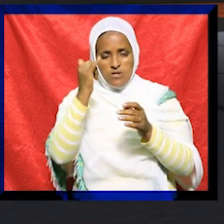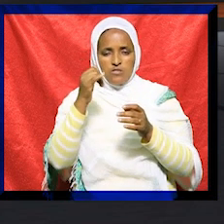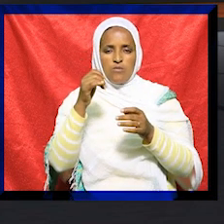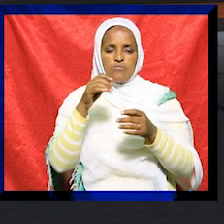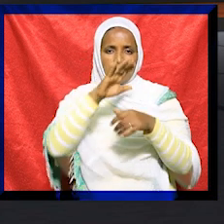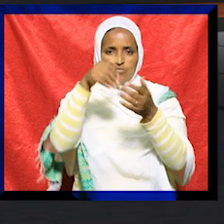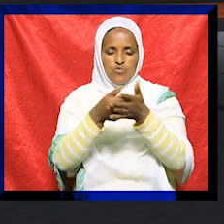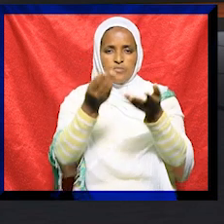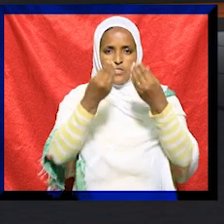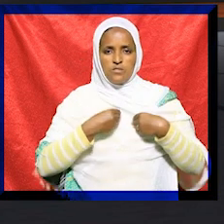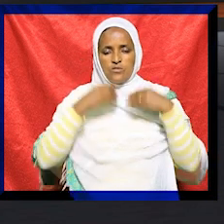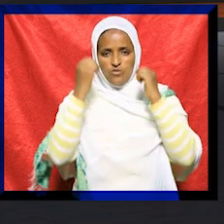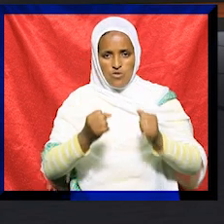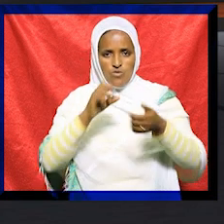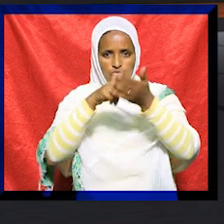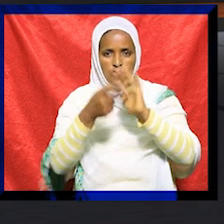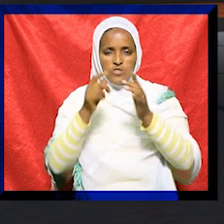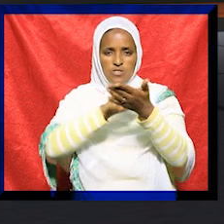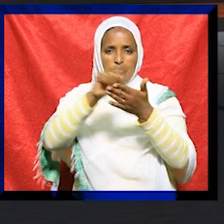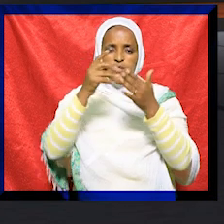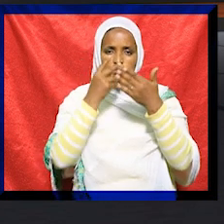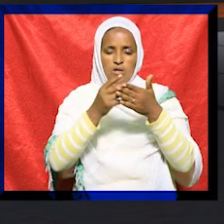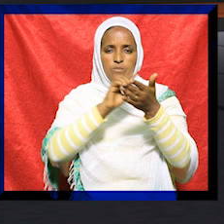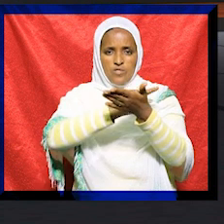ሐሳብ አስተያየቶቻችሁን ማድረስ ትችላላችሁ ማለት ነው።